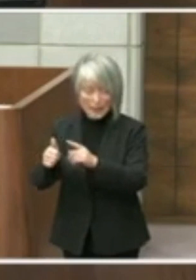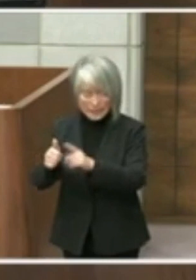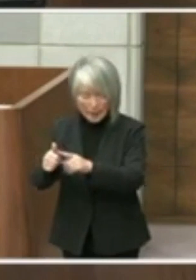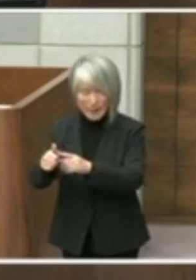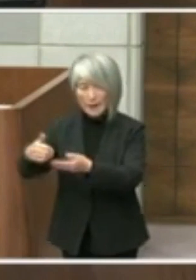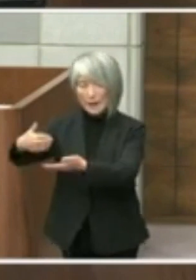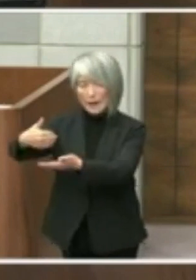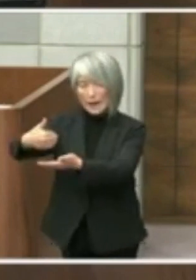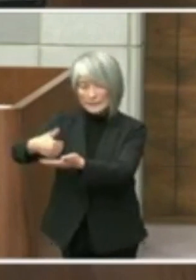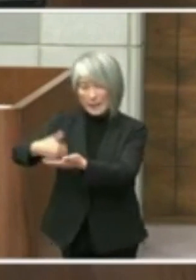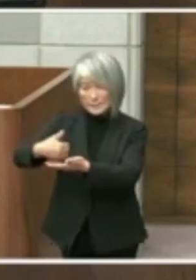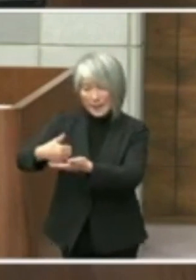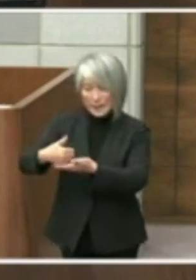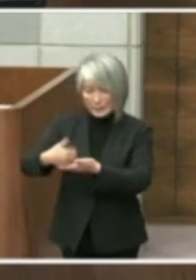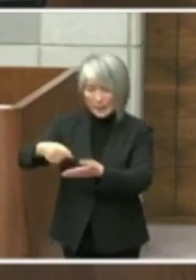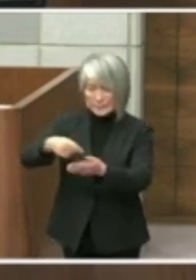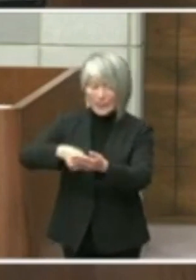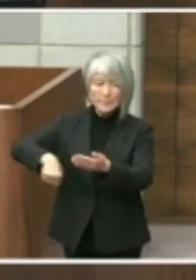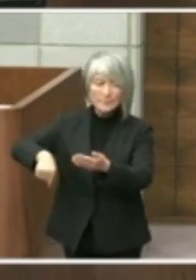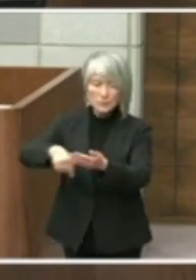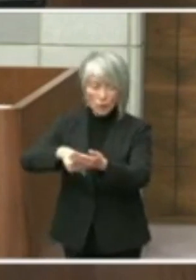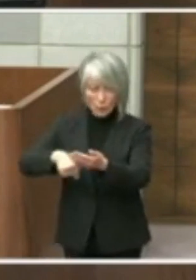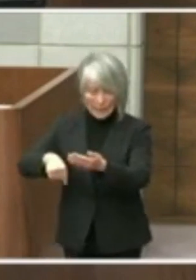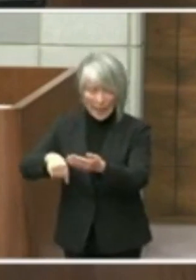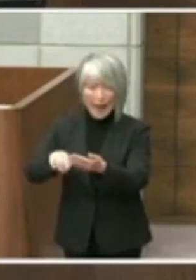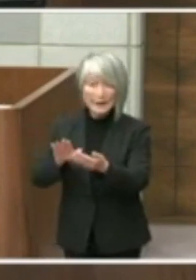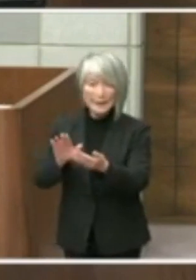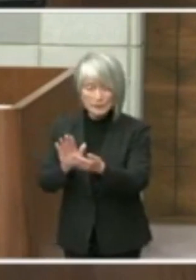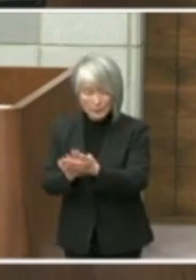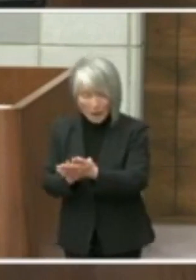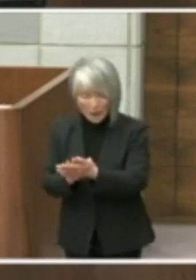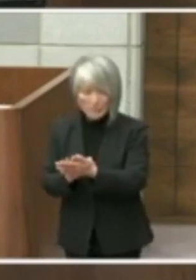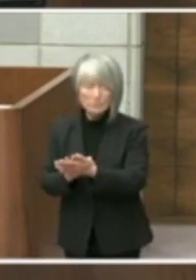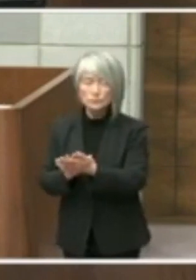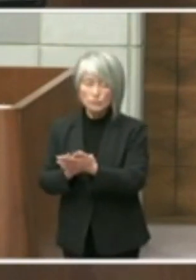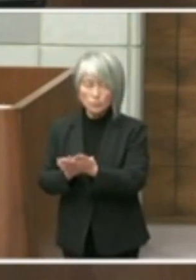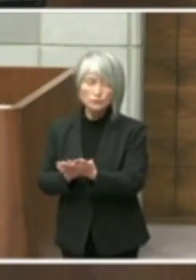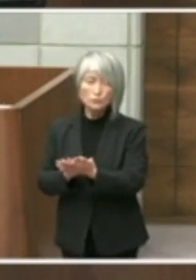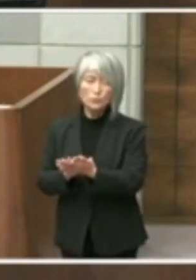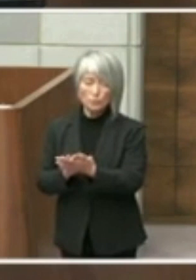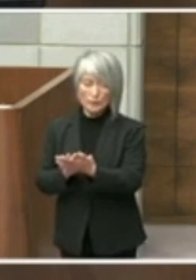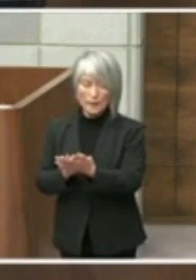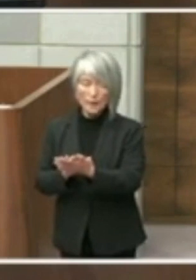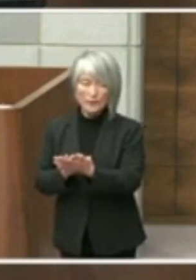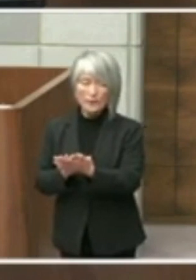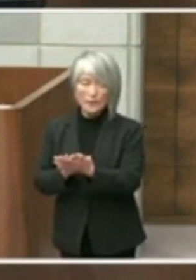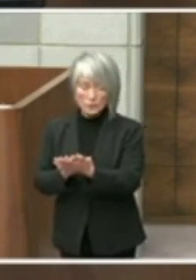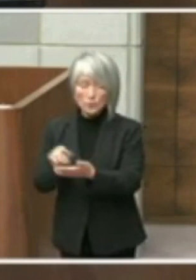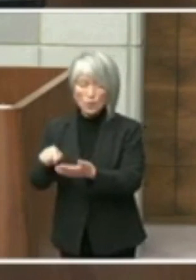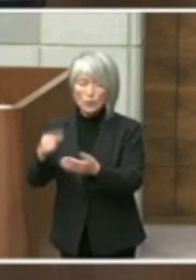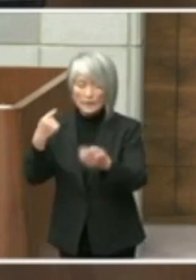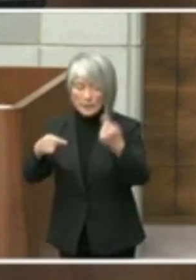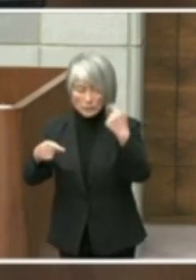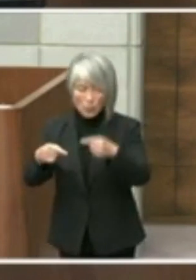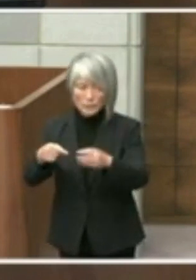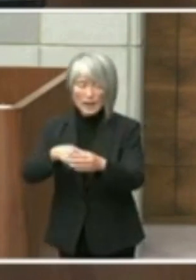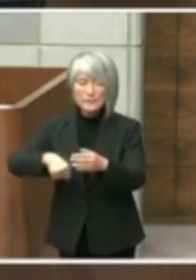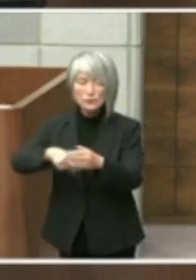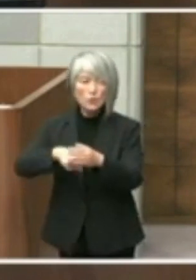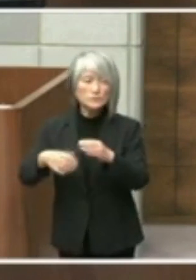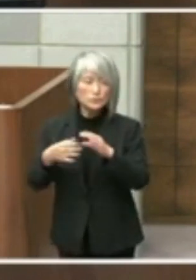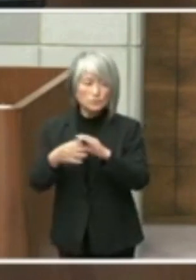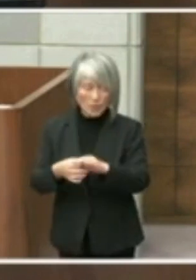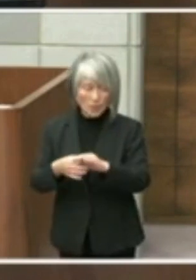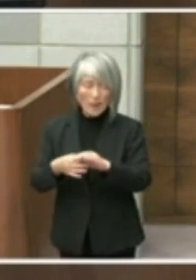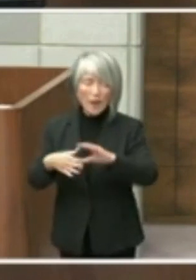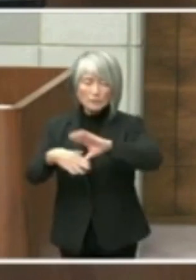容であったのであればという前提での検討となりました。検討内容につきましては、まず